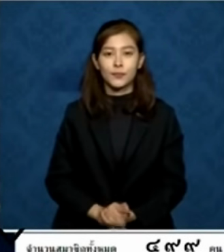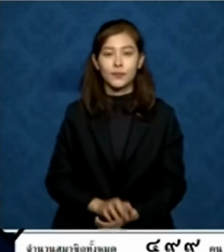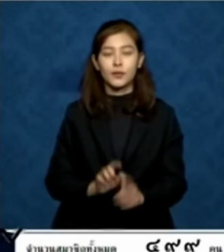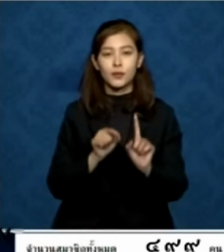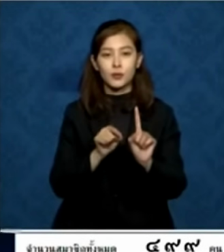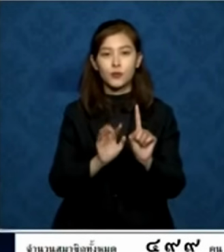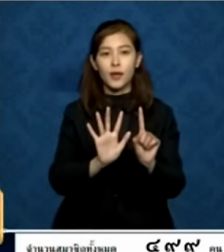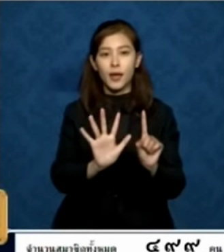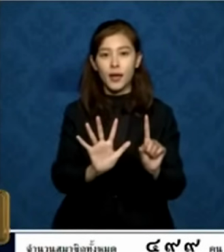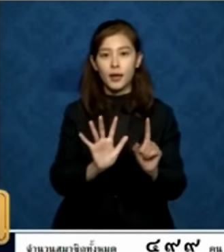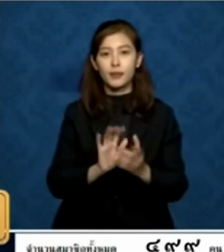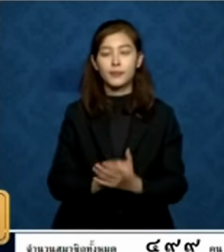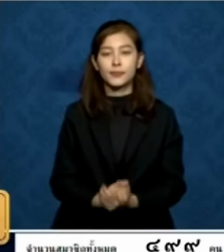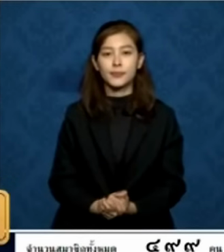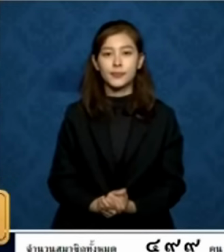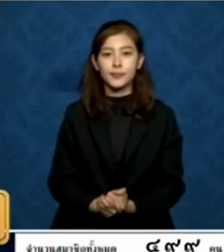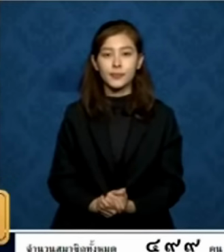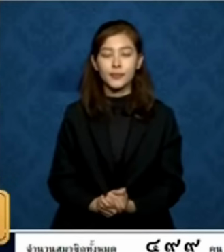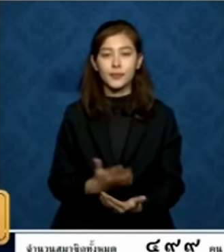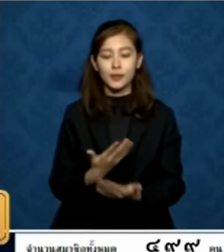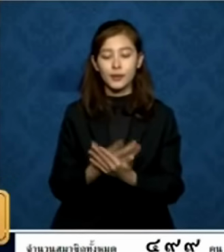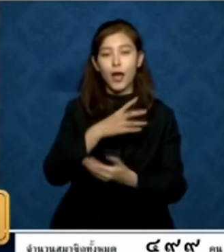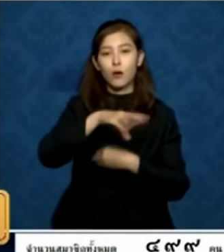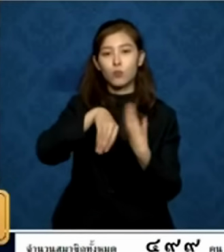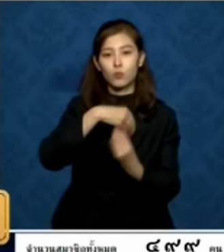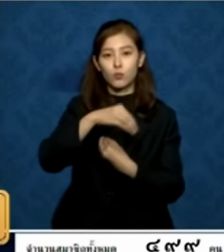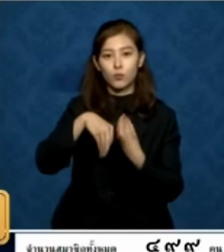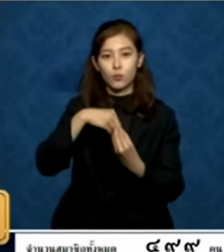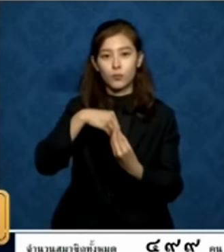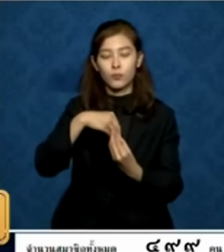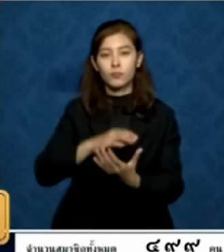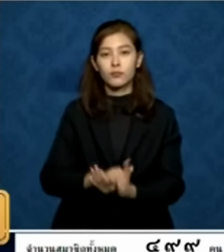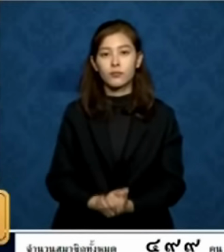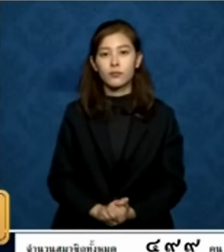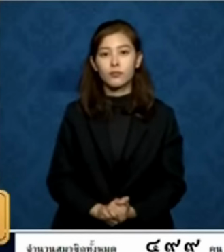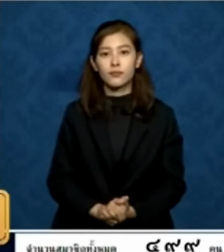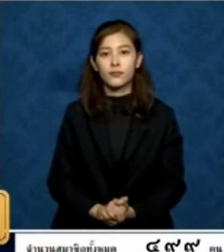1.5 งบประมาณรายจ่ายสำหรับทุนหมุนเวียนรัฐบาลกำหนดไว้จำนวน